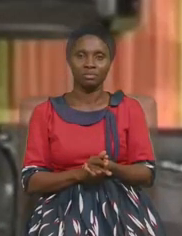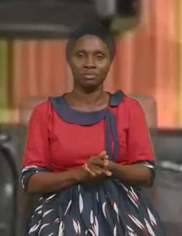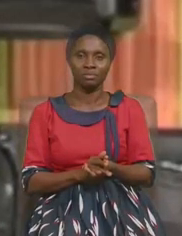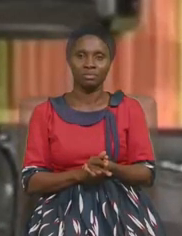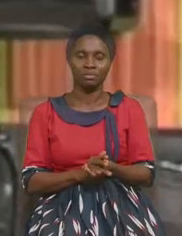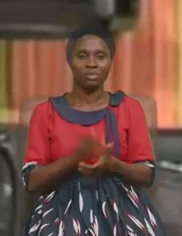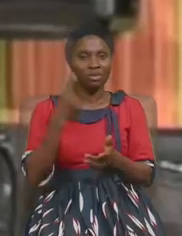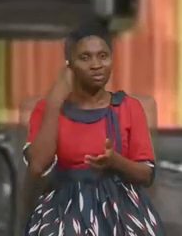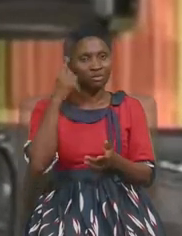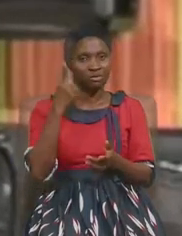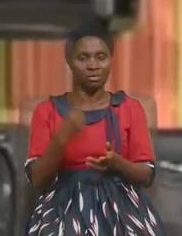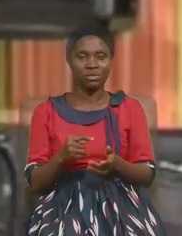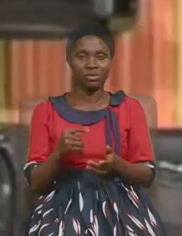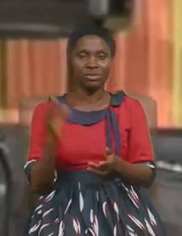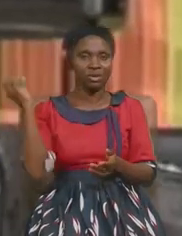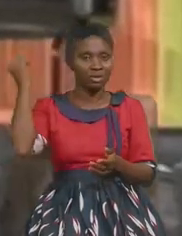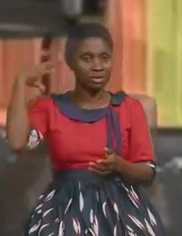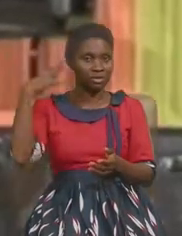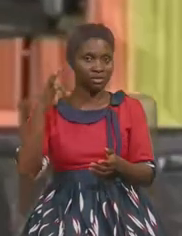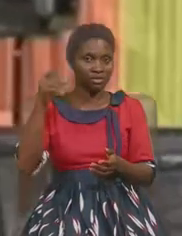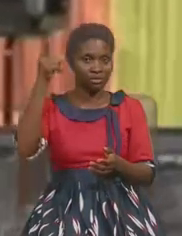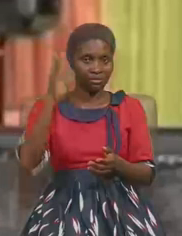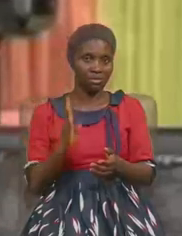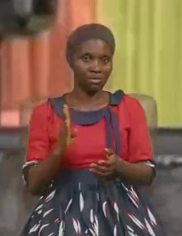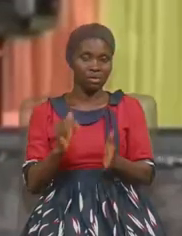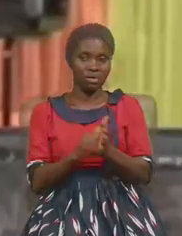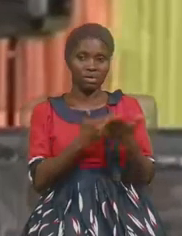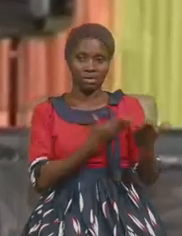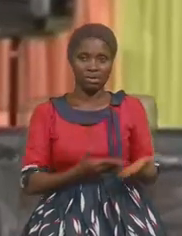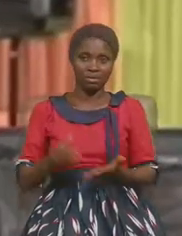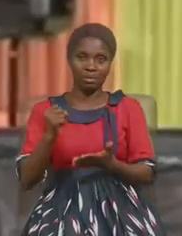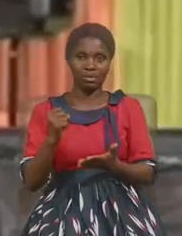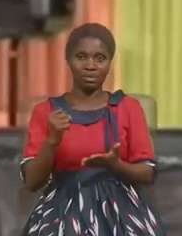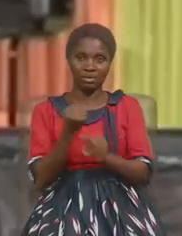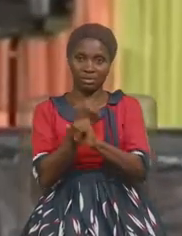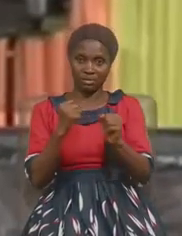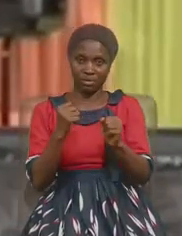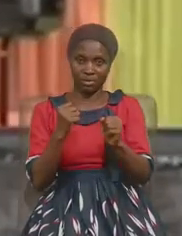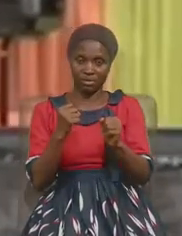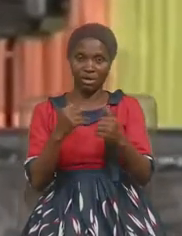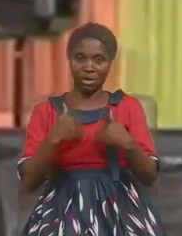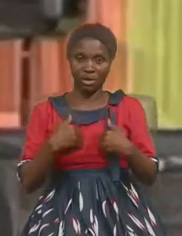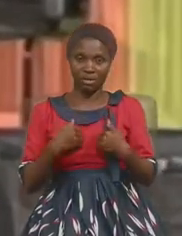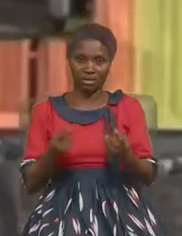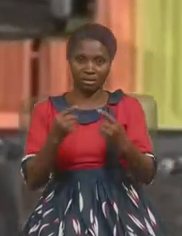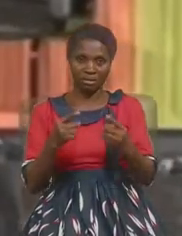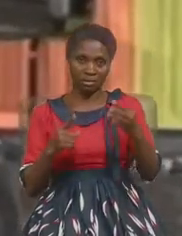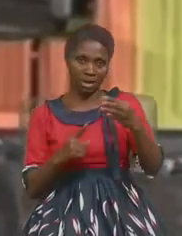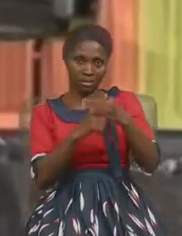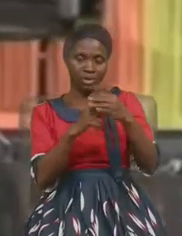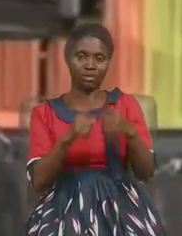Car la grâce de Dieu, source de salut pour tous les hommes, a